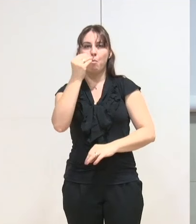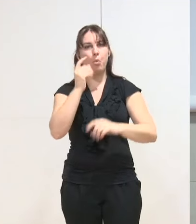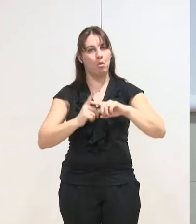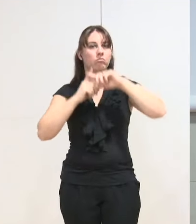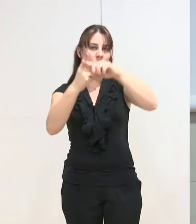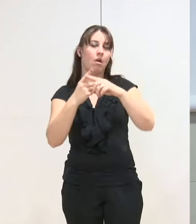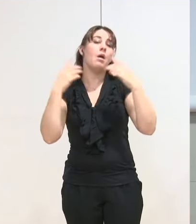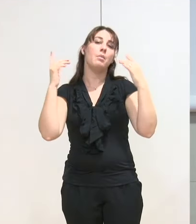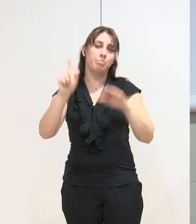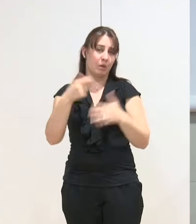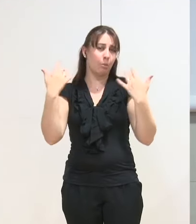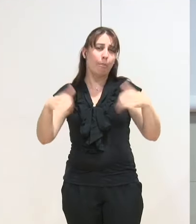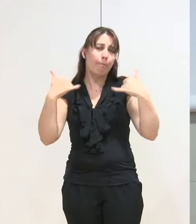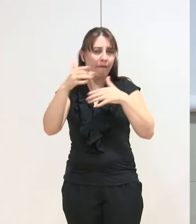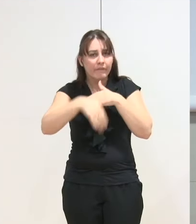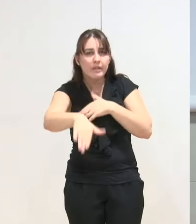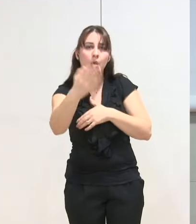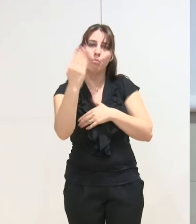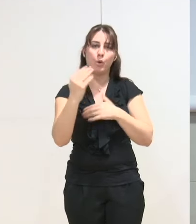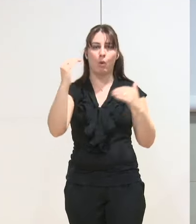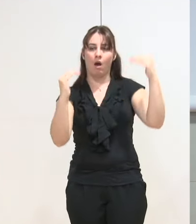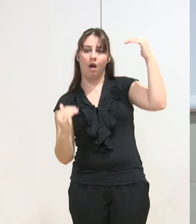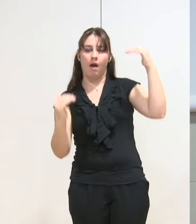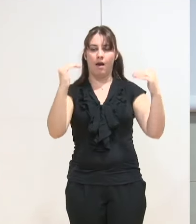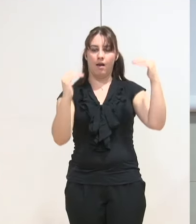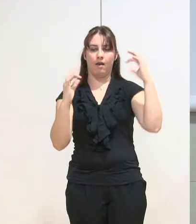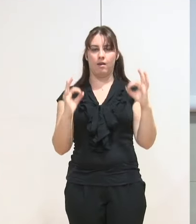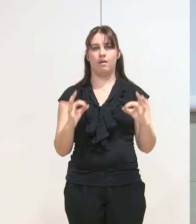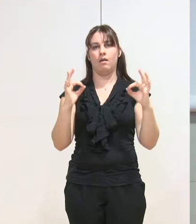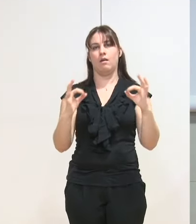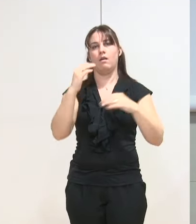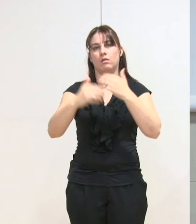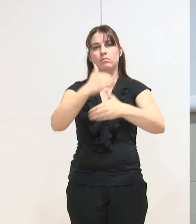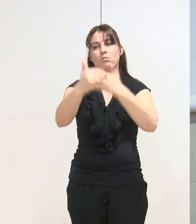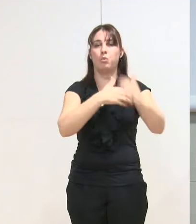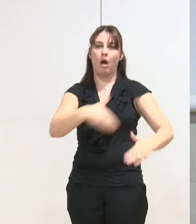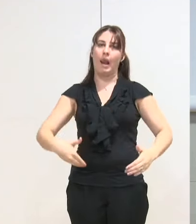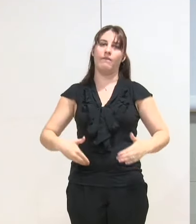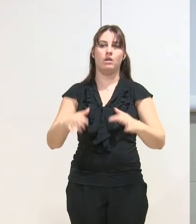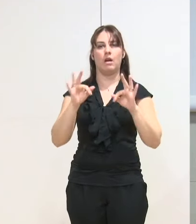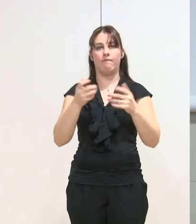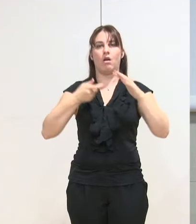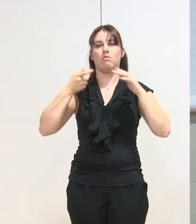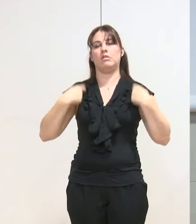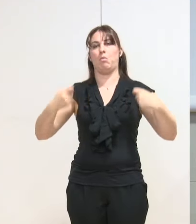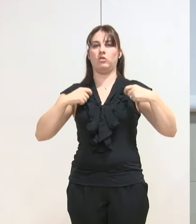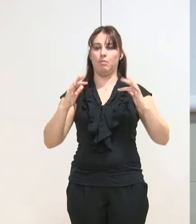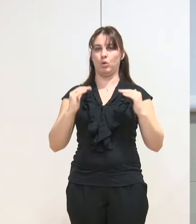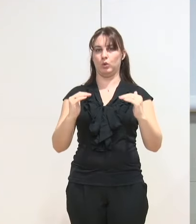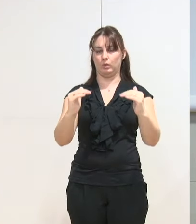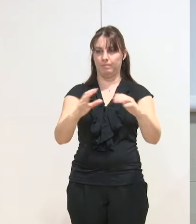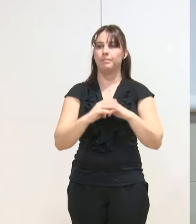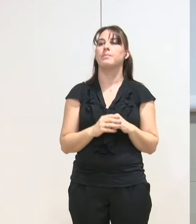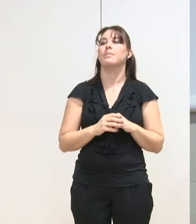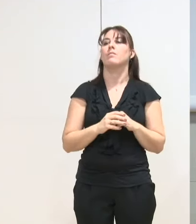faire pour assoir les nouveaux équilibres budgétaires et garantir un déploiement durable de l'action publique communale les